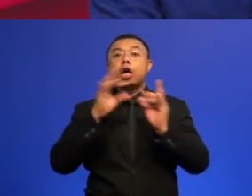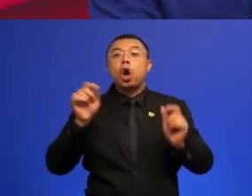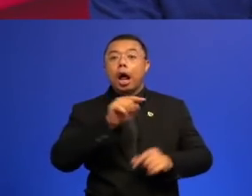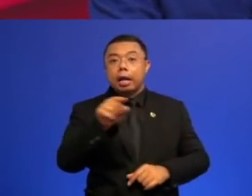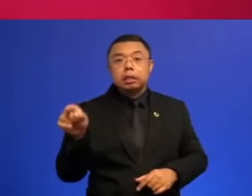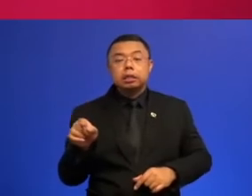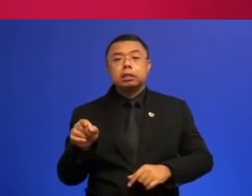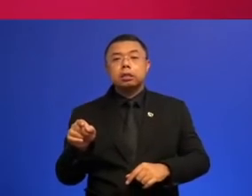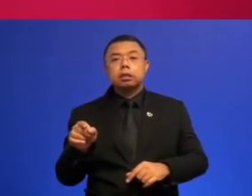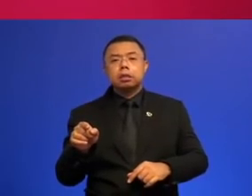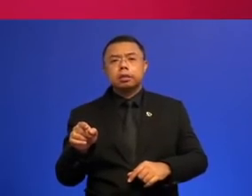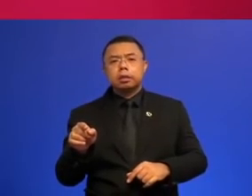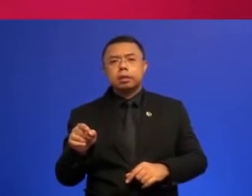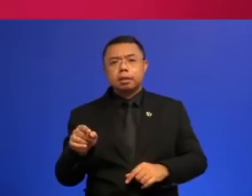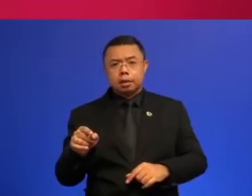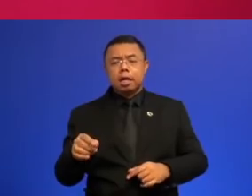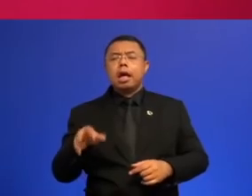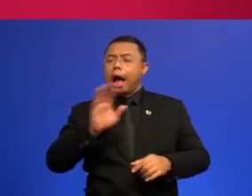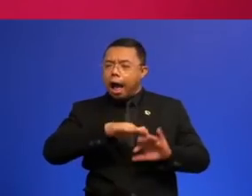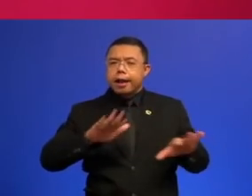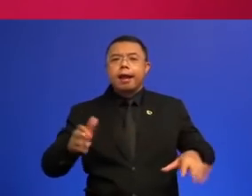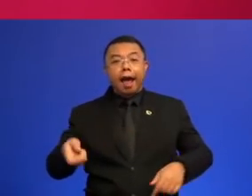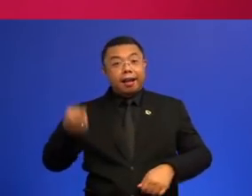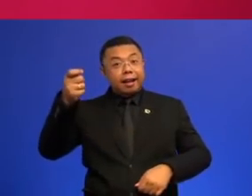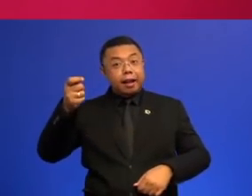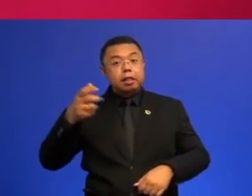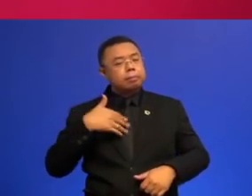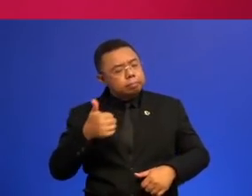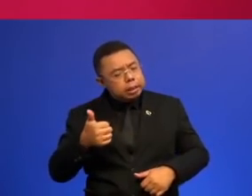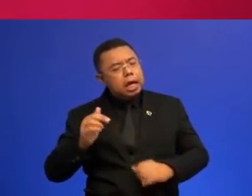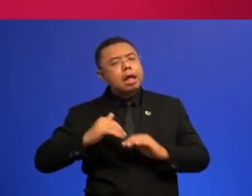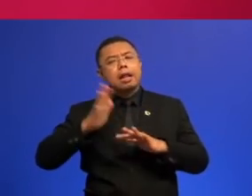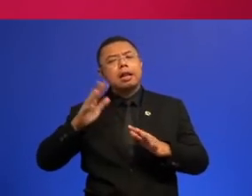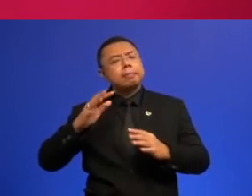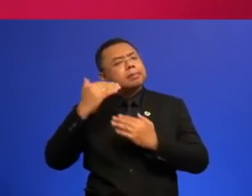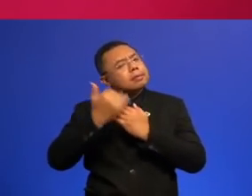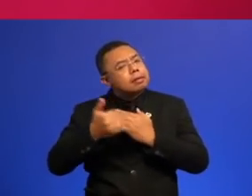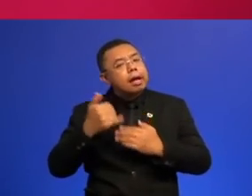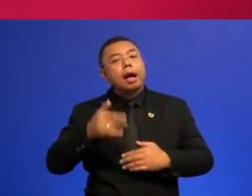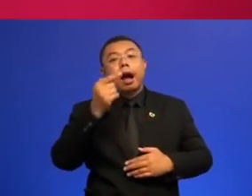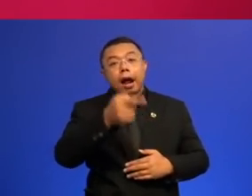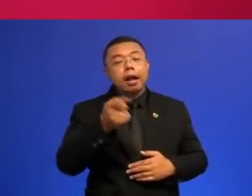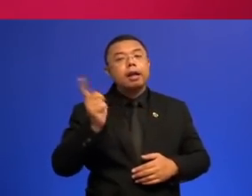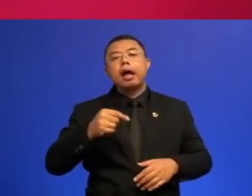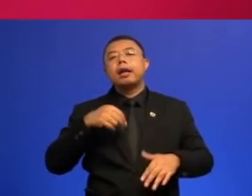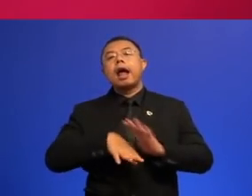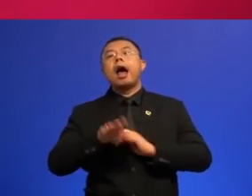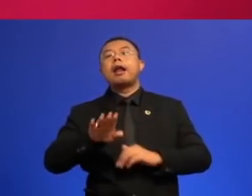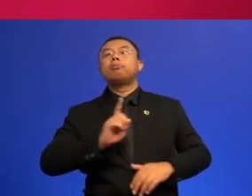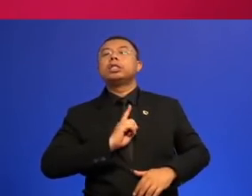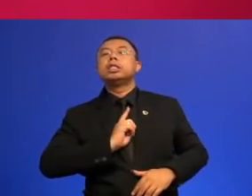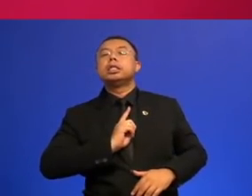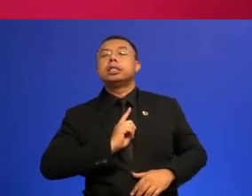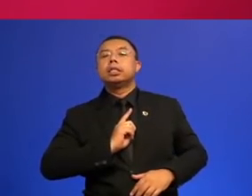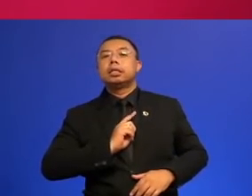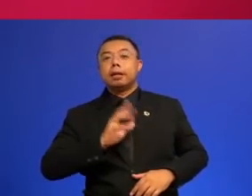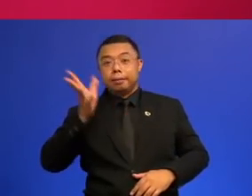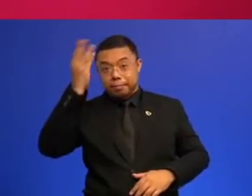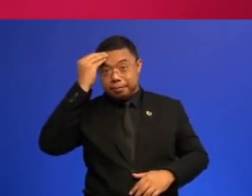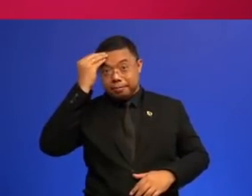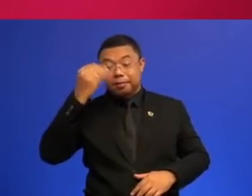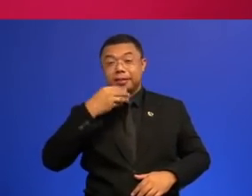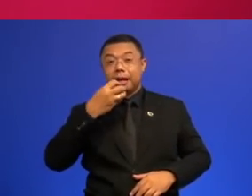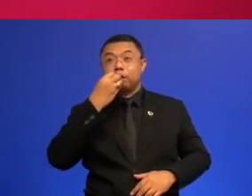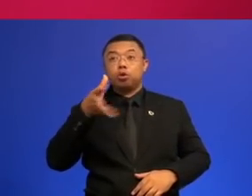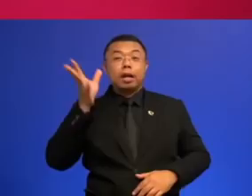rohani. Juga anak-anak angkat yang bisa lebih menyayangi Anda daripada anak kandung. Ngerti enggak?